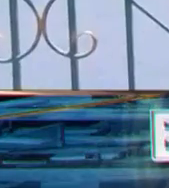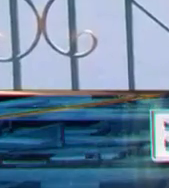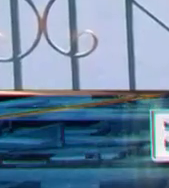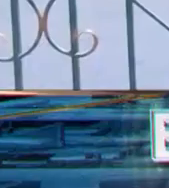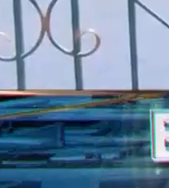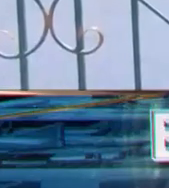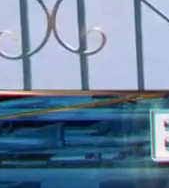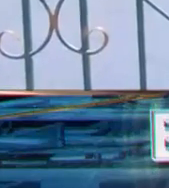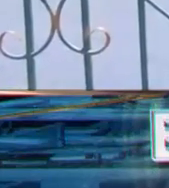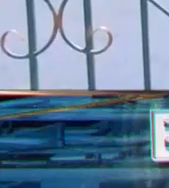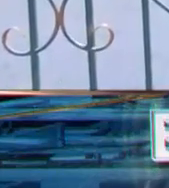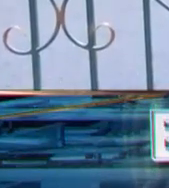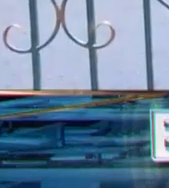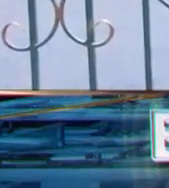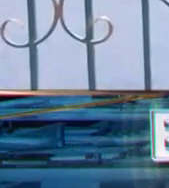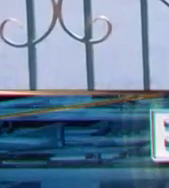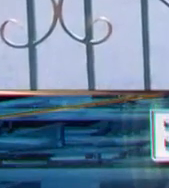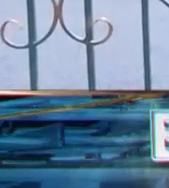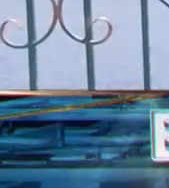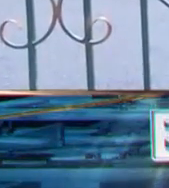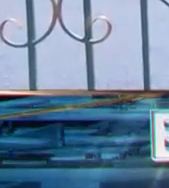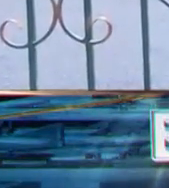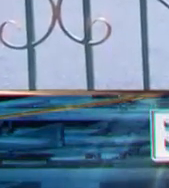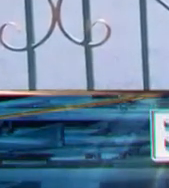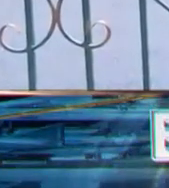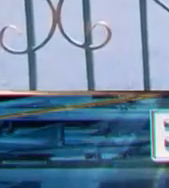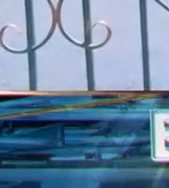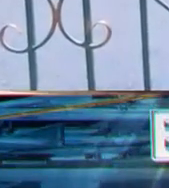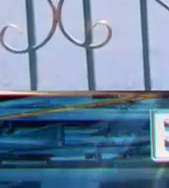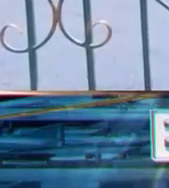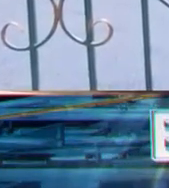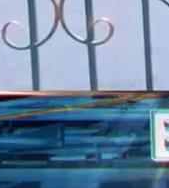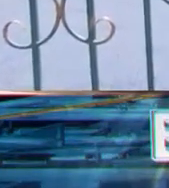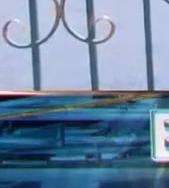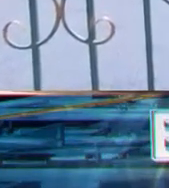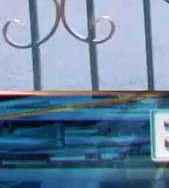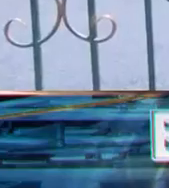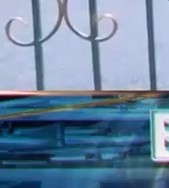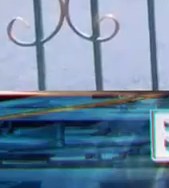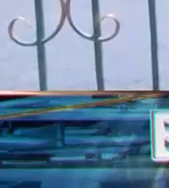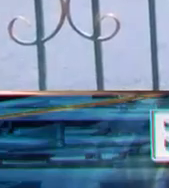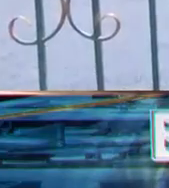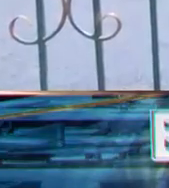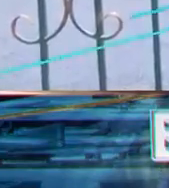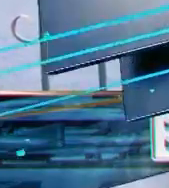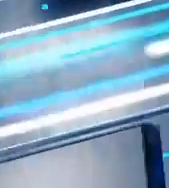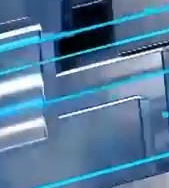Қалада көп жұмыстар жасалмай жатыр. Тротуарлар жөнделіп жатыр, барлығын істеп жатыр шамалары келгенше.